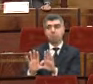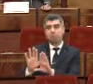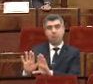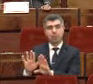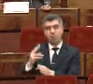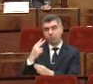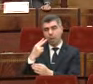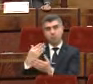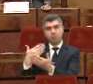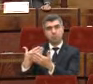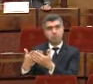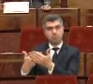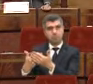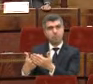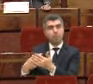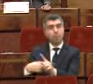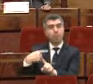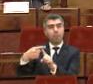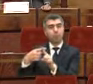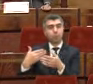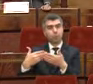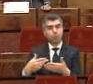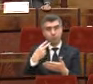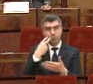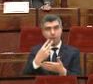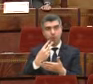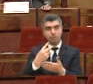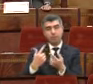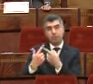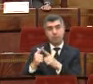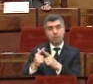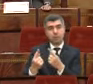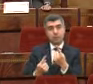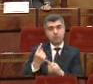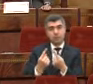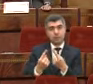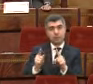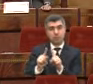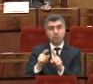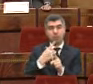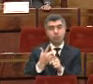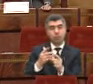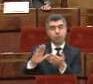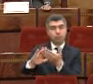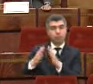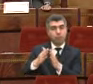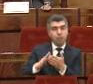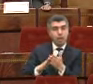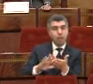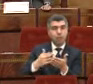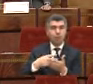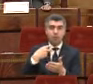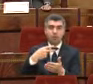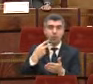عليه، واكثر من ذلك حنا ولينا اليوم هذا نقطة ضعف بالنسبة لنا في المنظمات الغير الحكومية، لأنهم كيتكلموا على هذا الموضوع